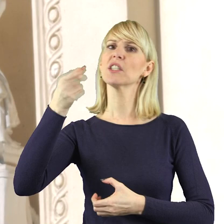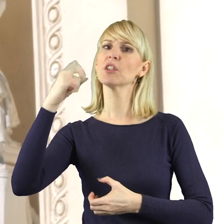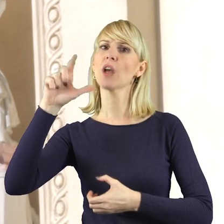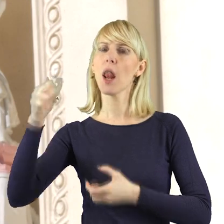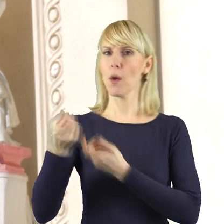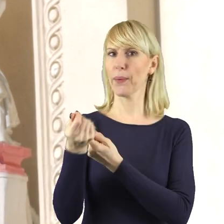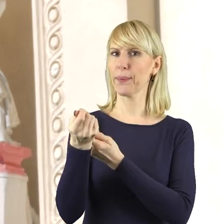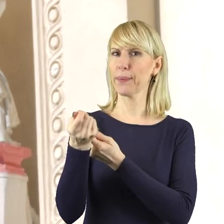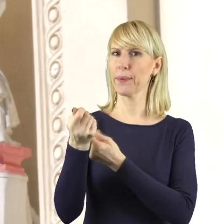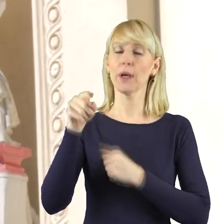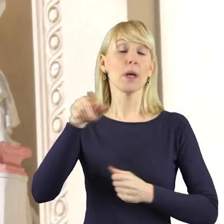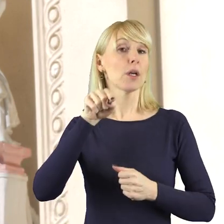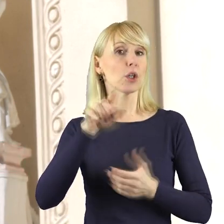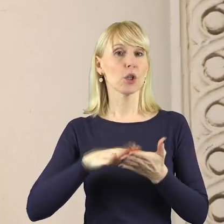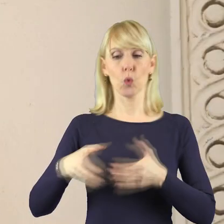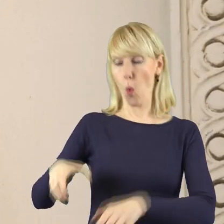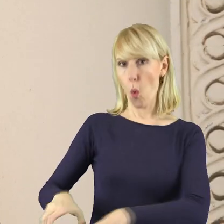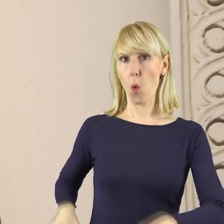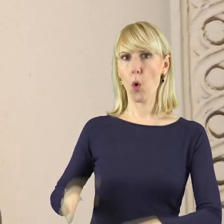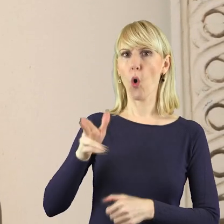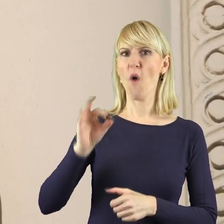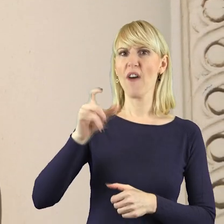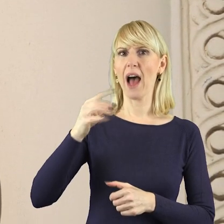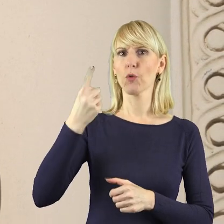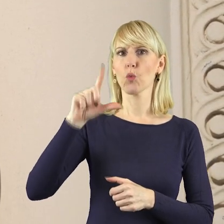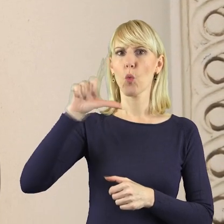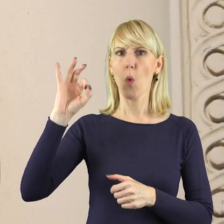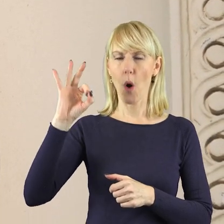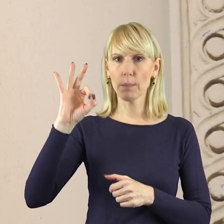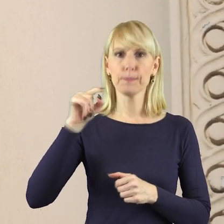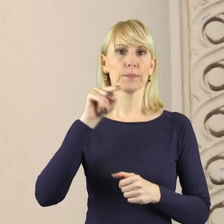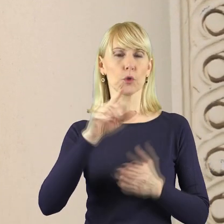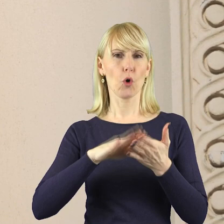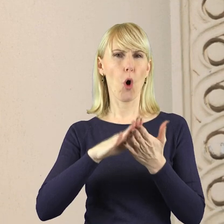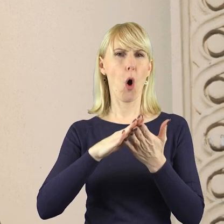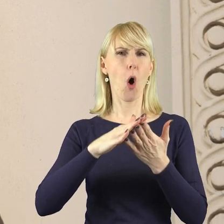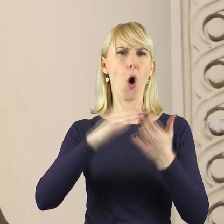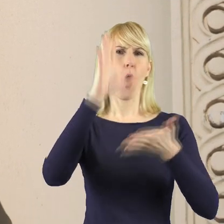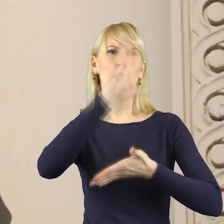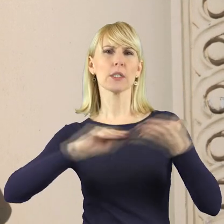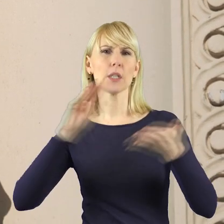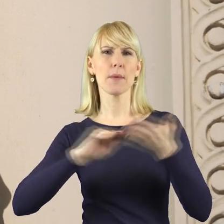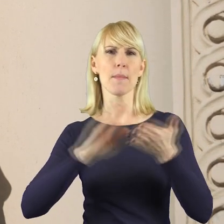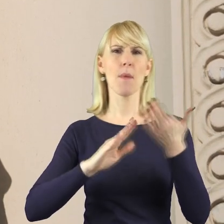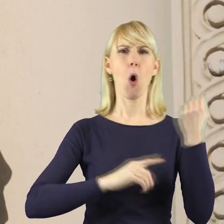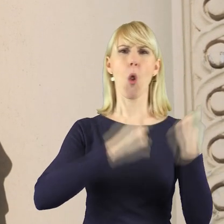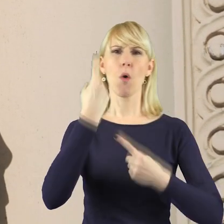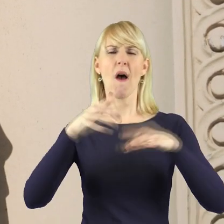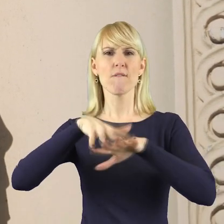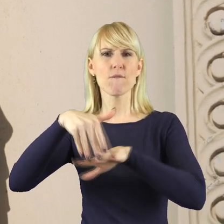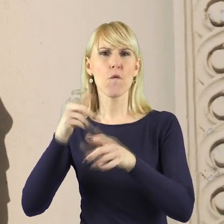w dłoni i kowadłem u stóp. Atrybuty postaci symbolizują włókiennictwo i produkcję przemysłową.